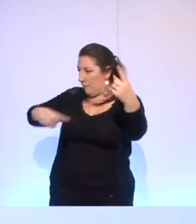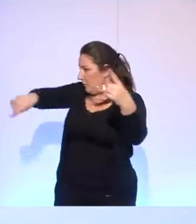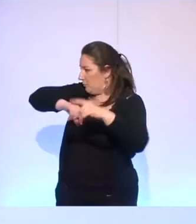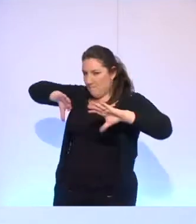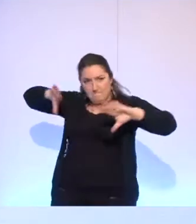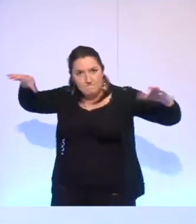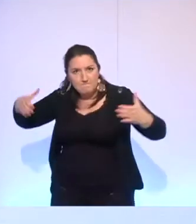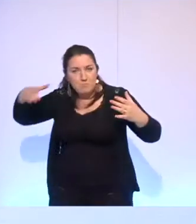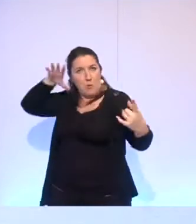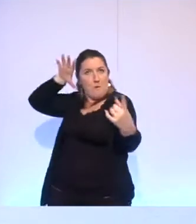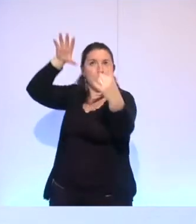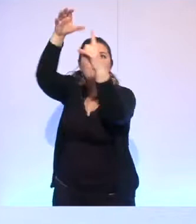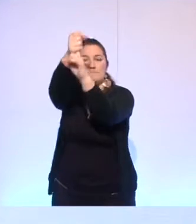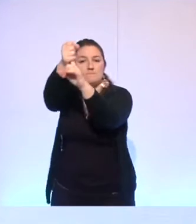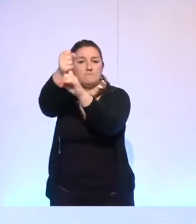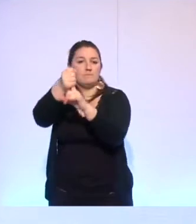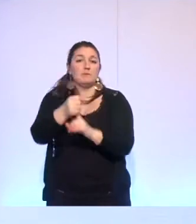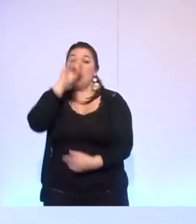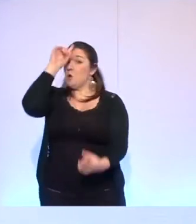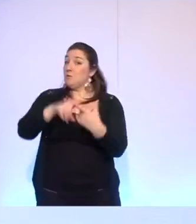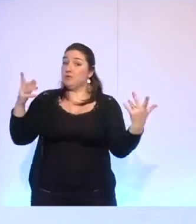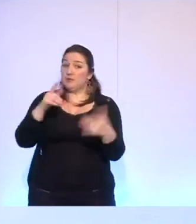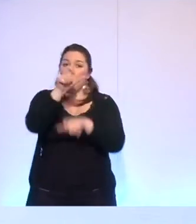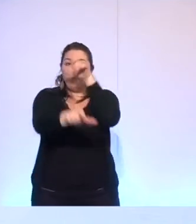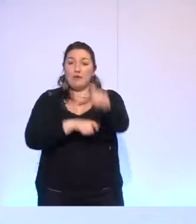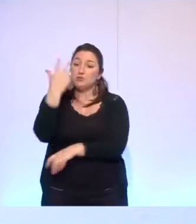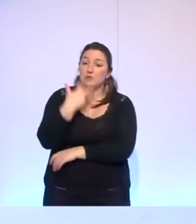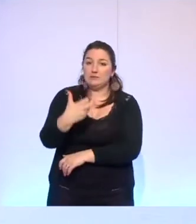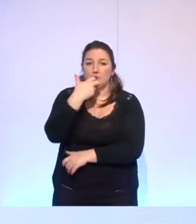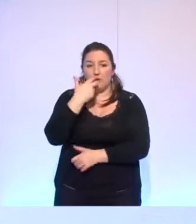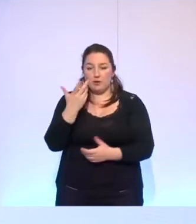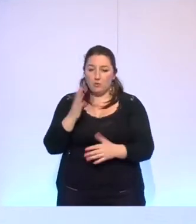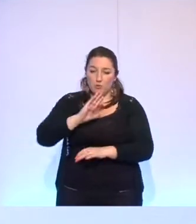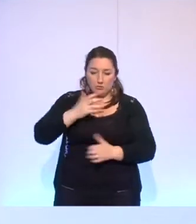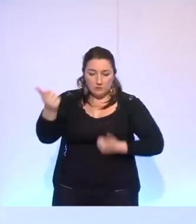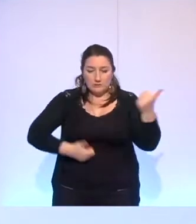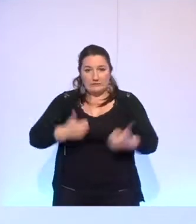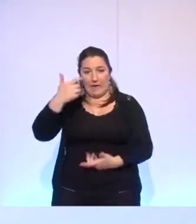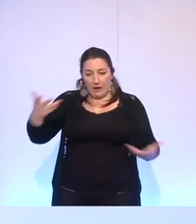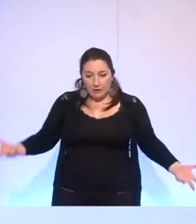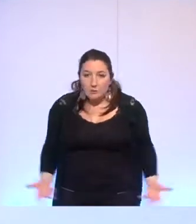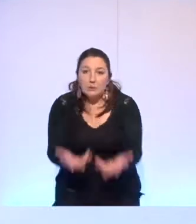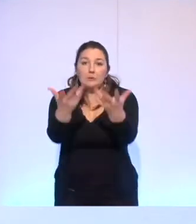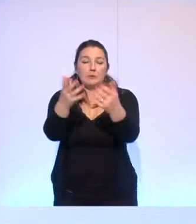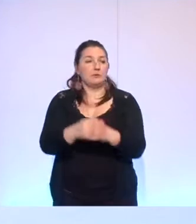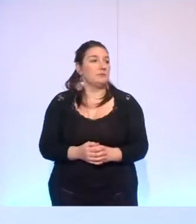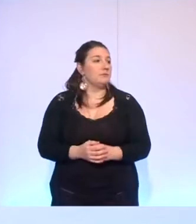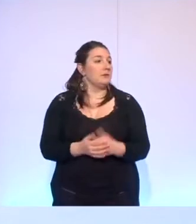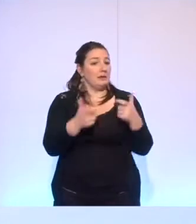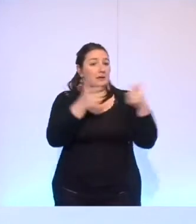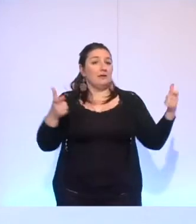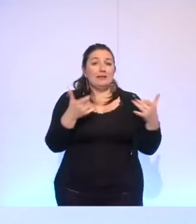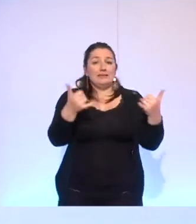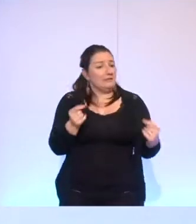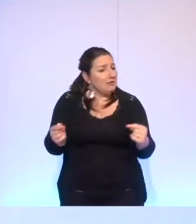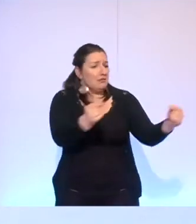notre attachement et notre engagement à servir les habitants. Tous les débats sont légitimes dans cette enceinte tant qu'ils servent cet intérêt